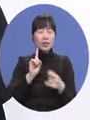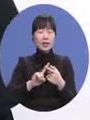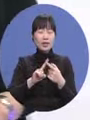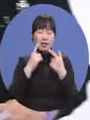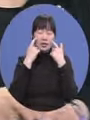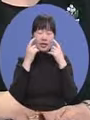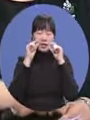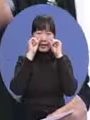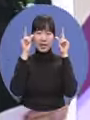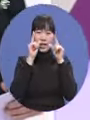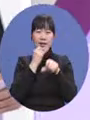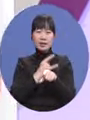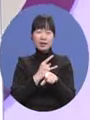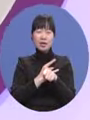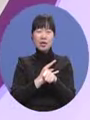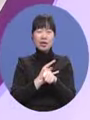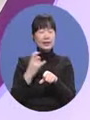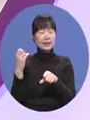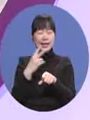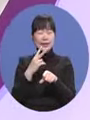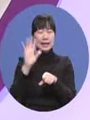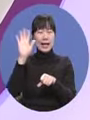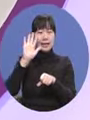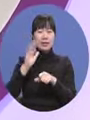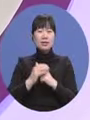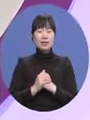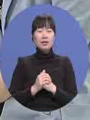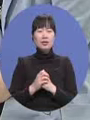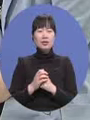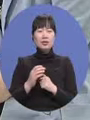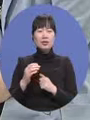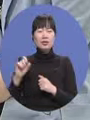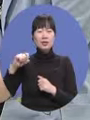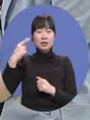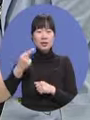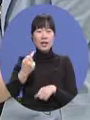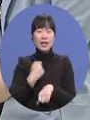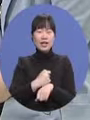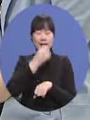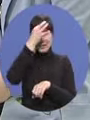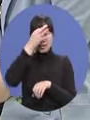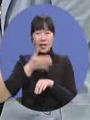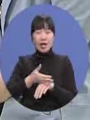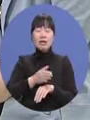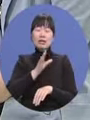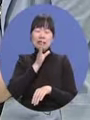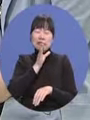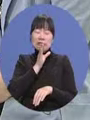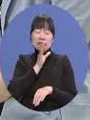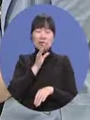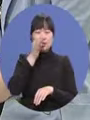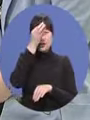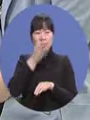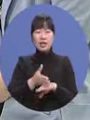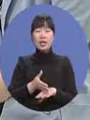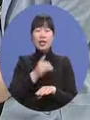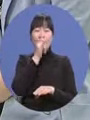무엇인지를 정확히 깨달아야 두 번 다시 하지 않아요. 그리고 그 다음번에 해야 될 사과가 진정 어린 사과가